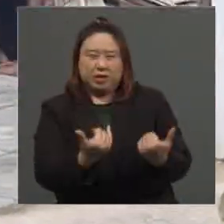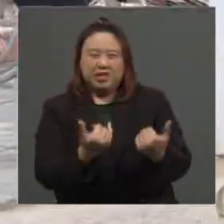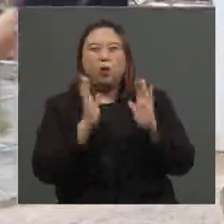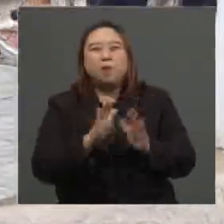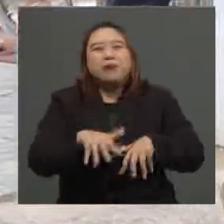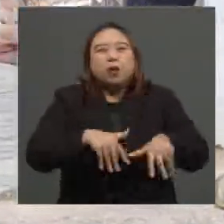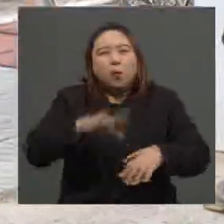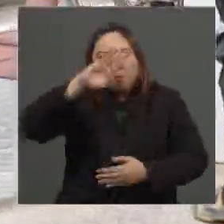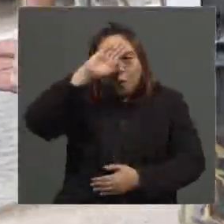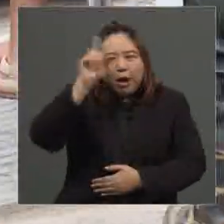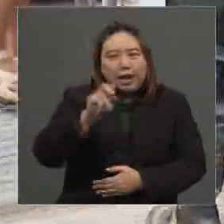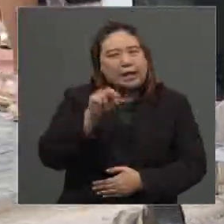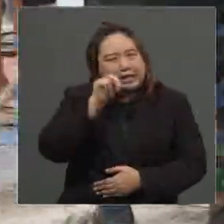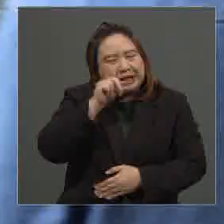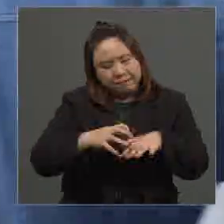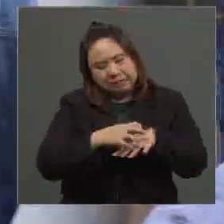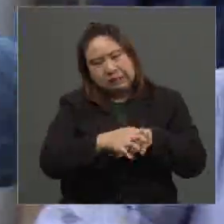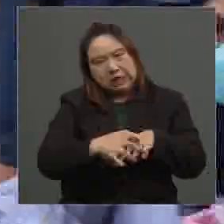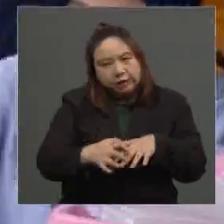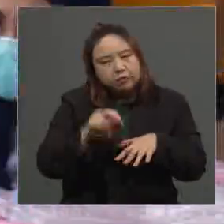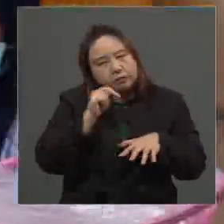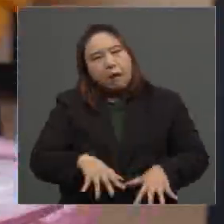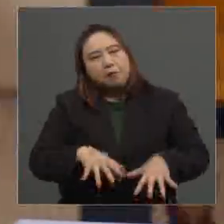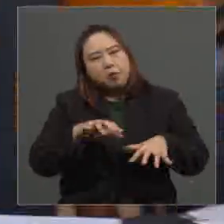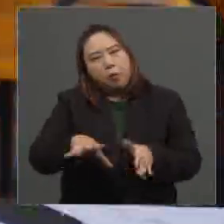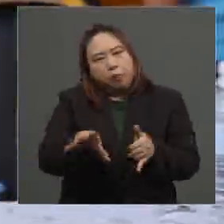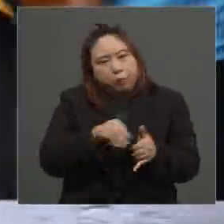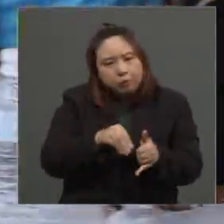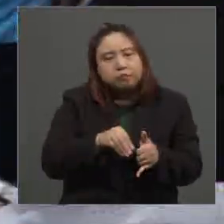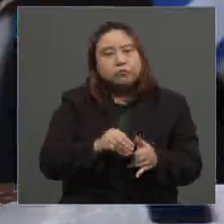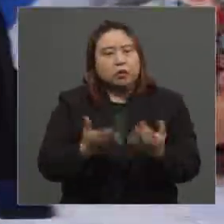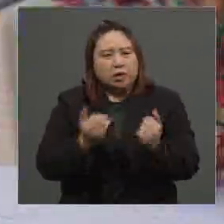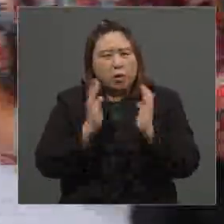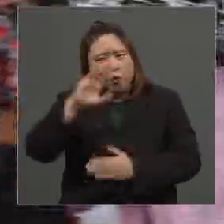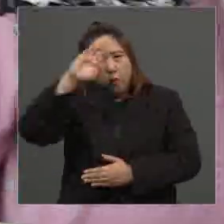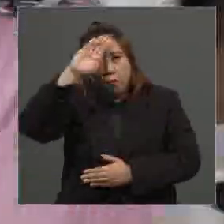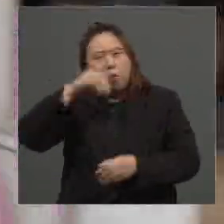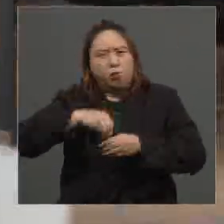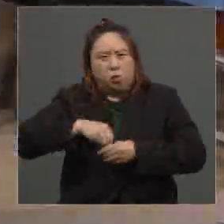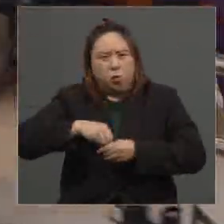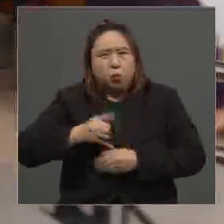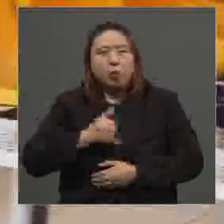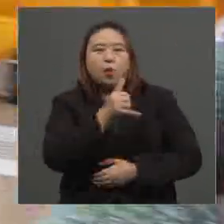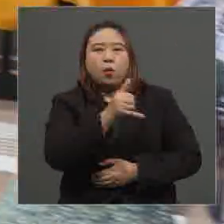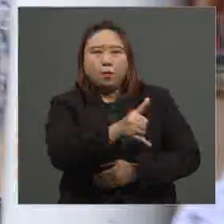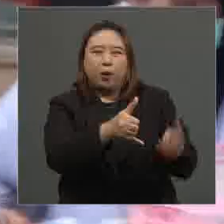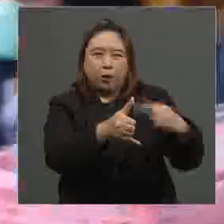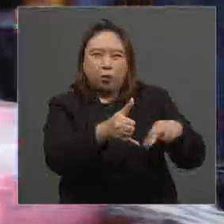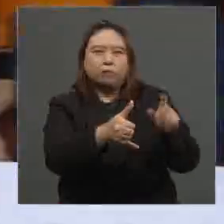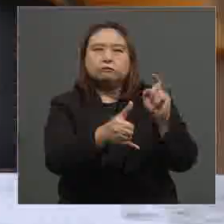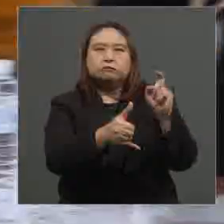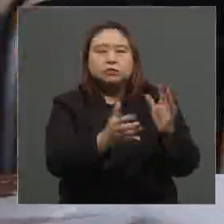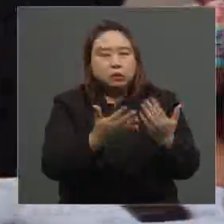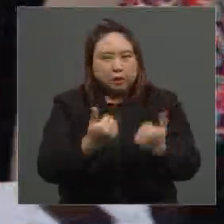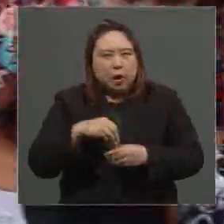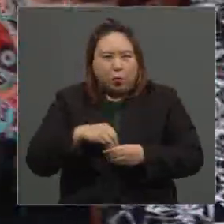กัดเท้าแล้วก็โรคที่เกิดจากน้ำท่วมนะครับในขณะที่ผู้ป่วยบางคนก็ไม่สามารถที่จะออกมาที่สถานที่รับบริการได้